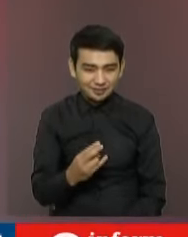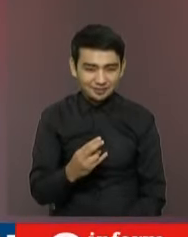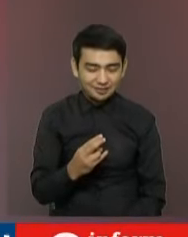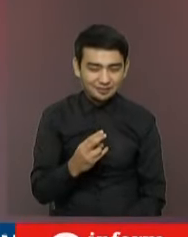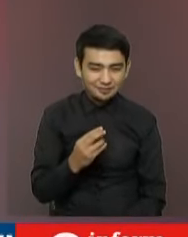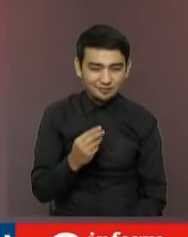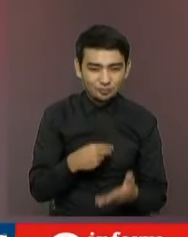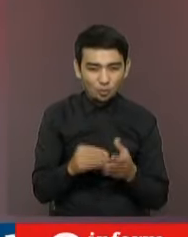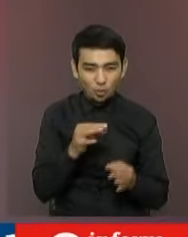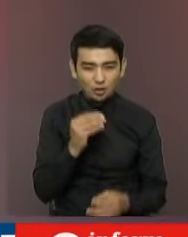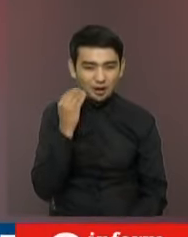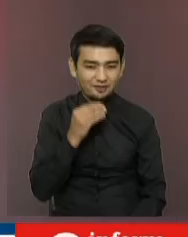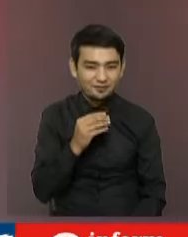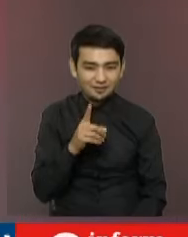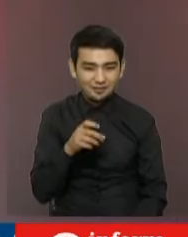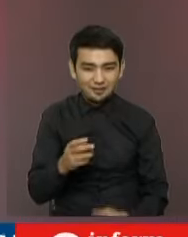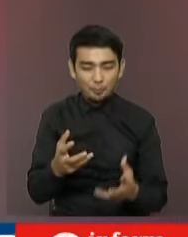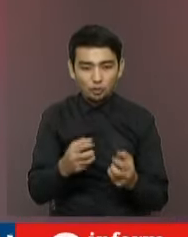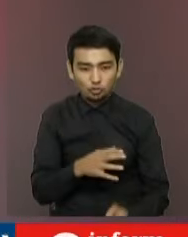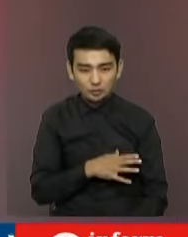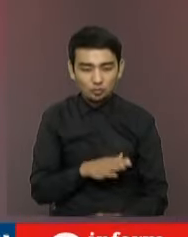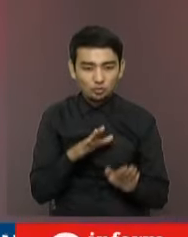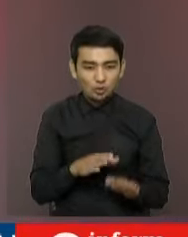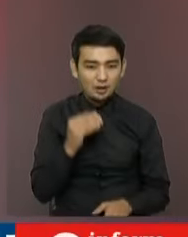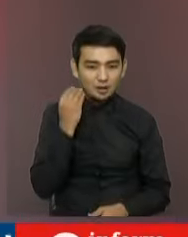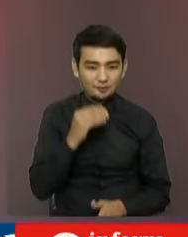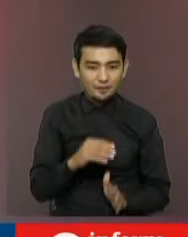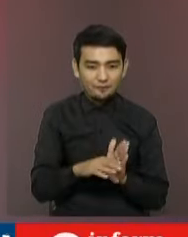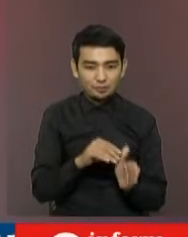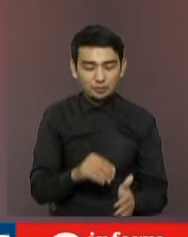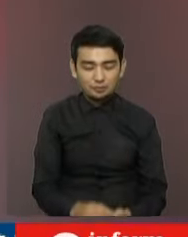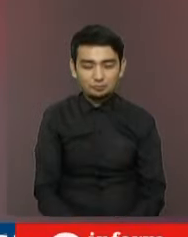лигасының мінсіз сапа белгісін алды. Тек үздік тауарды таңдаңыз.